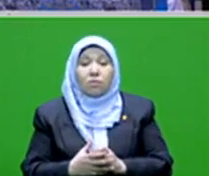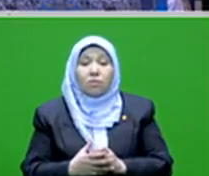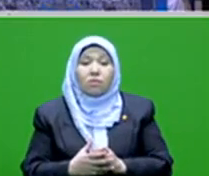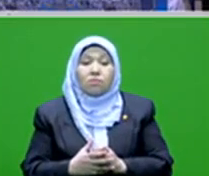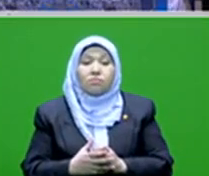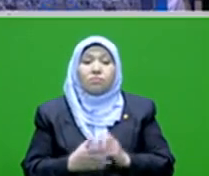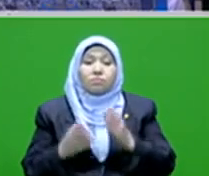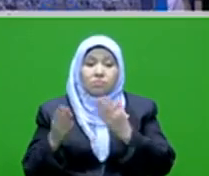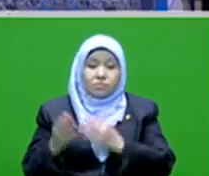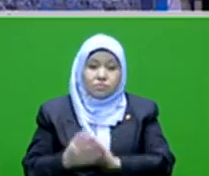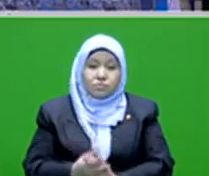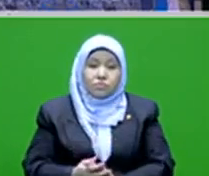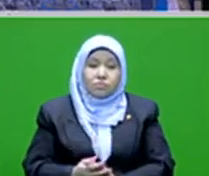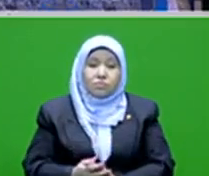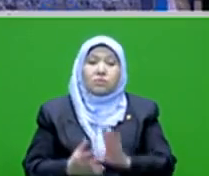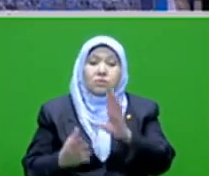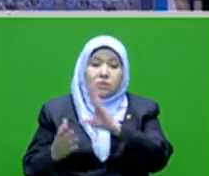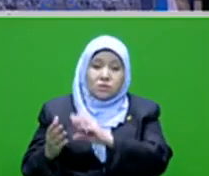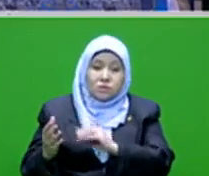يَشَاءُ